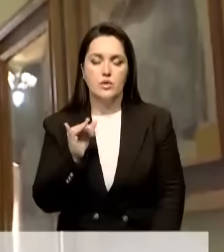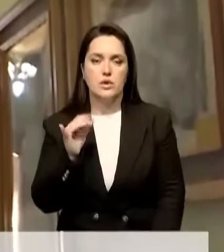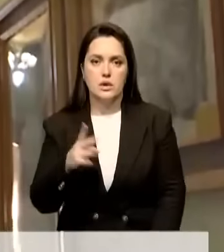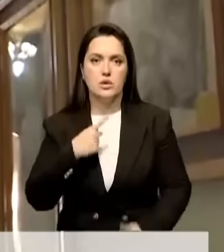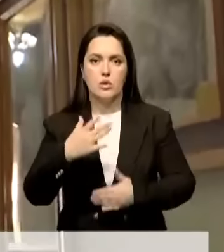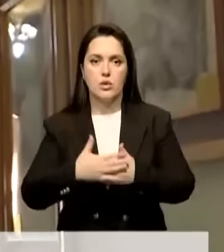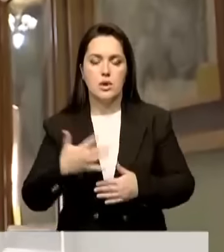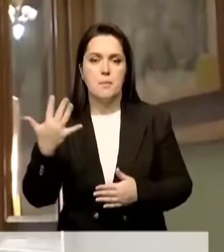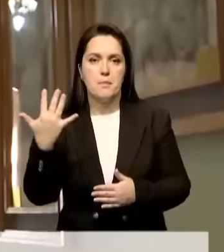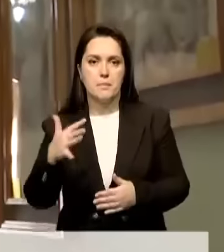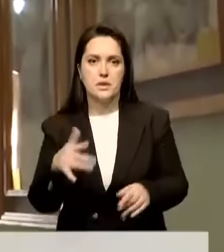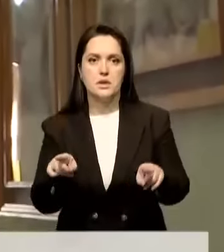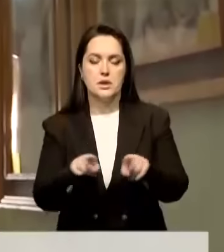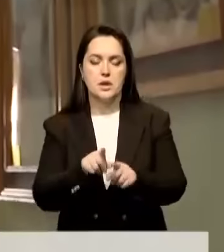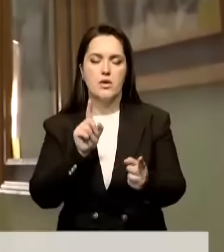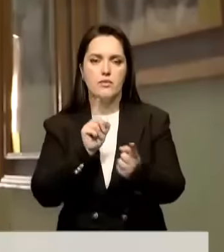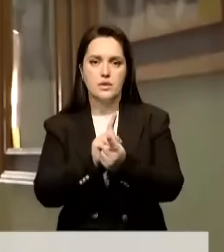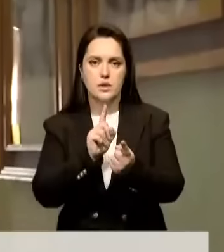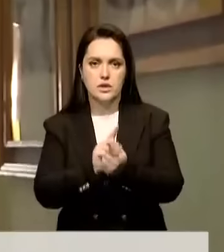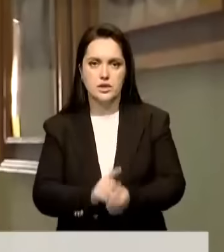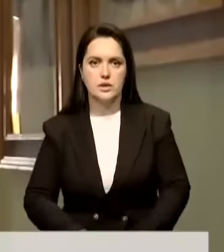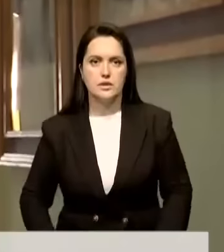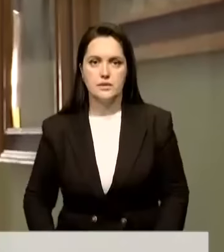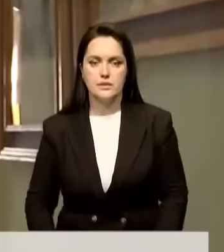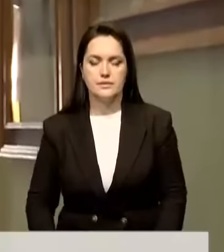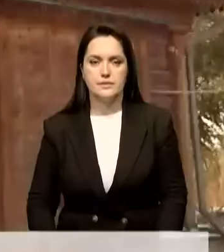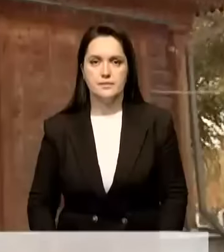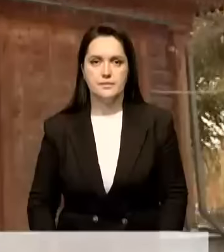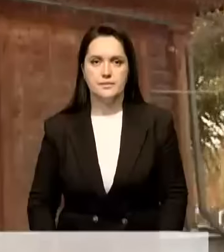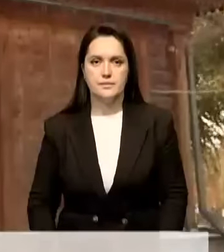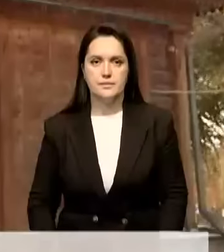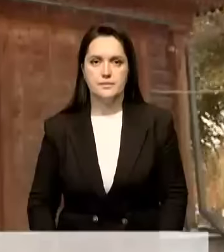около 50 таких встреч. Саня Кубжасарова, Мурат Арипханов,